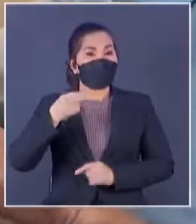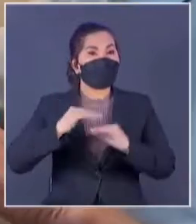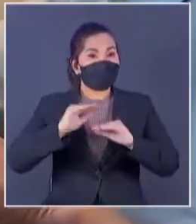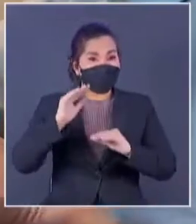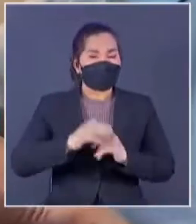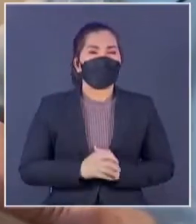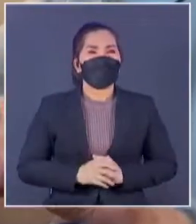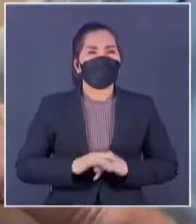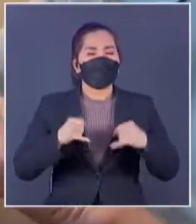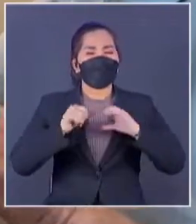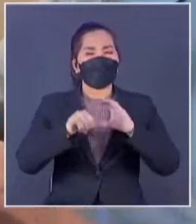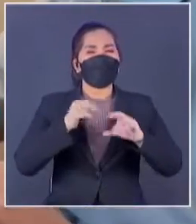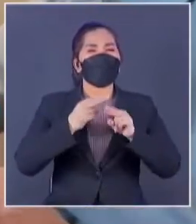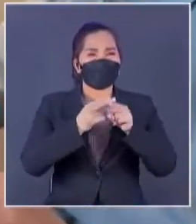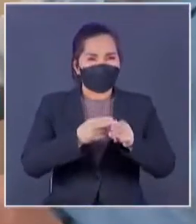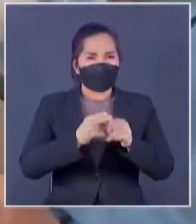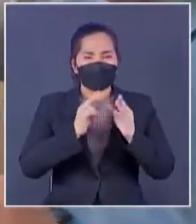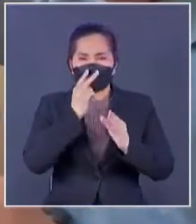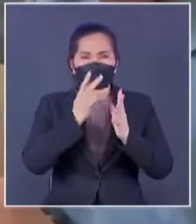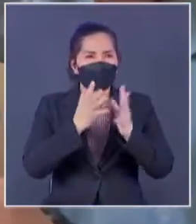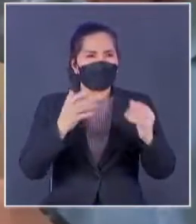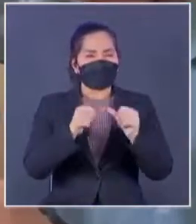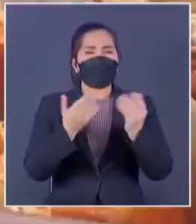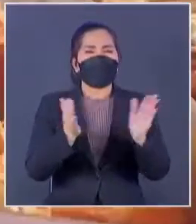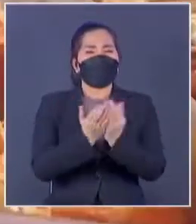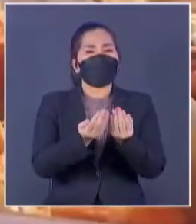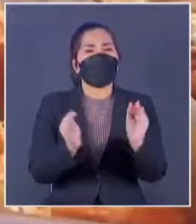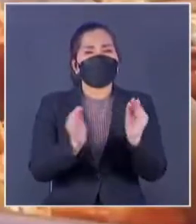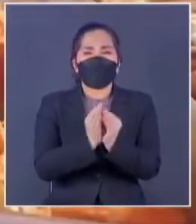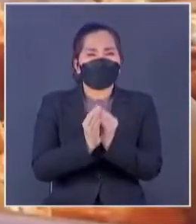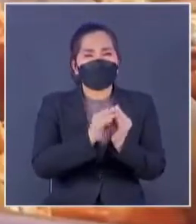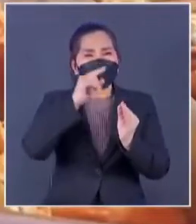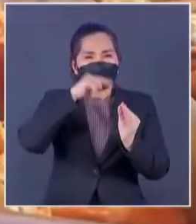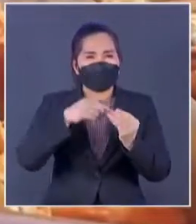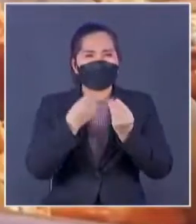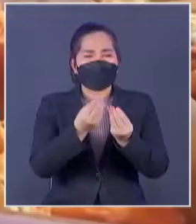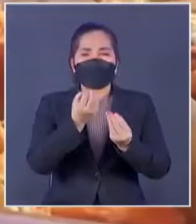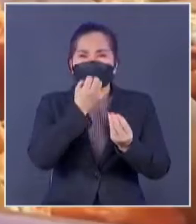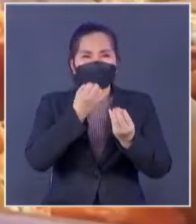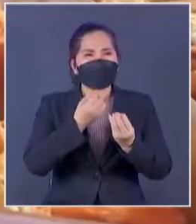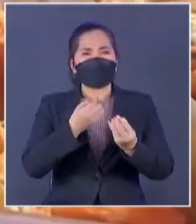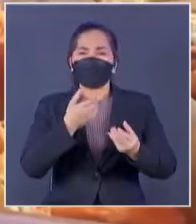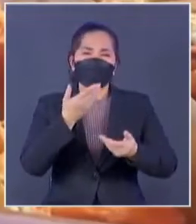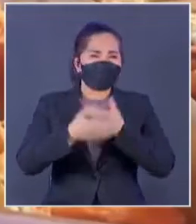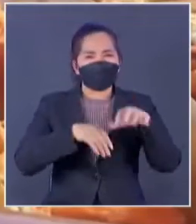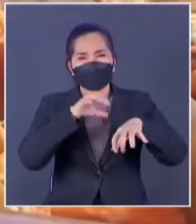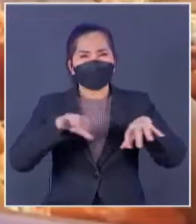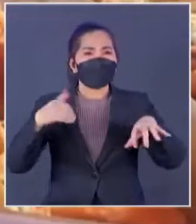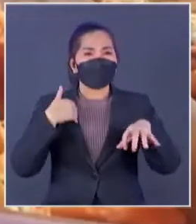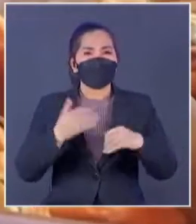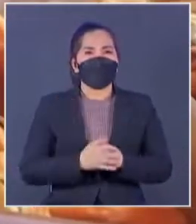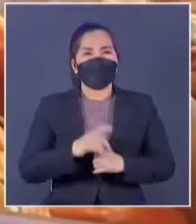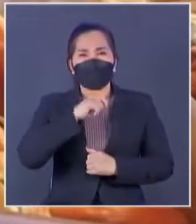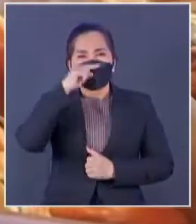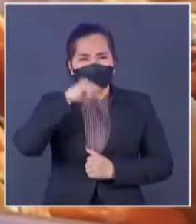เหรอพี่บ๊อบ มีช่องเป็นของตัวเองนะครับแล้วก็อยู่ในครอบครัวนี้แล้วก็ไปทำอาหารไทยให้กับคนในครอบครัวได้ทานกันแล้วก็ไปออกร้านรวงด้วยนะครับไปทำ